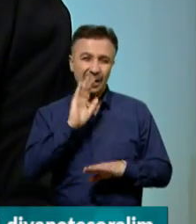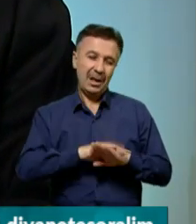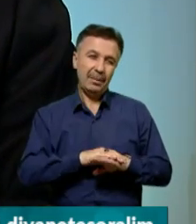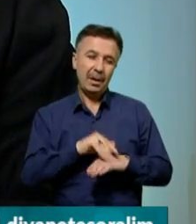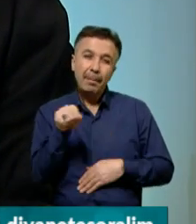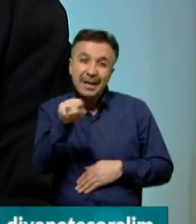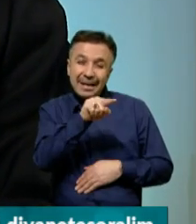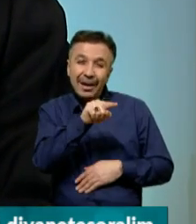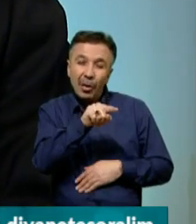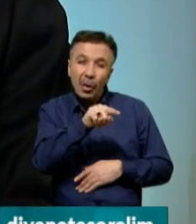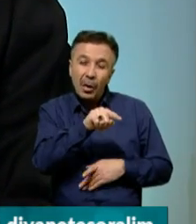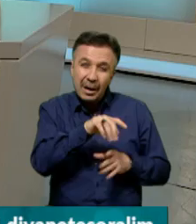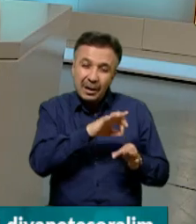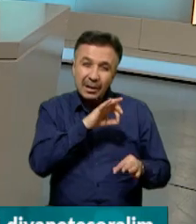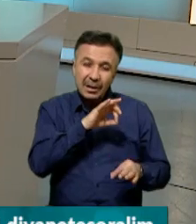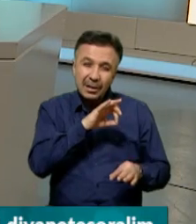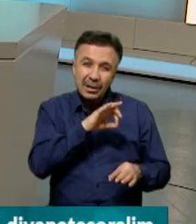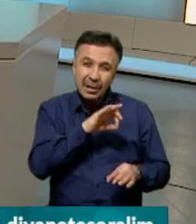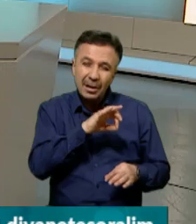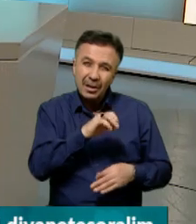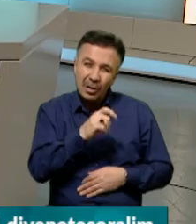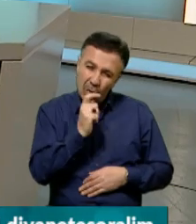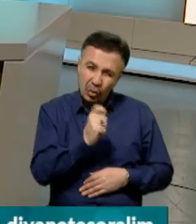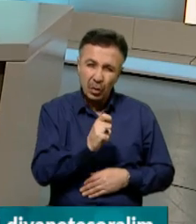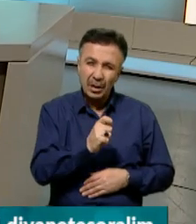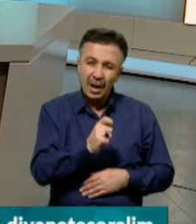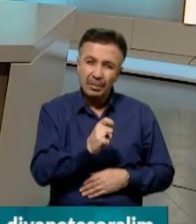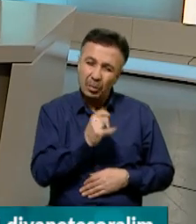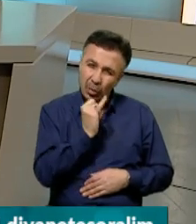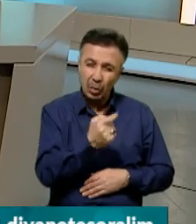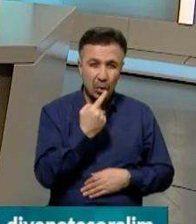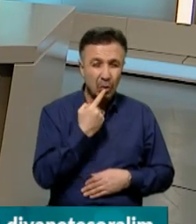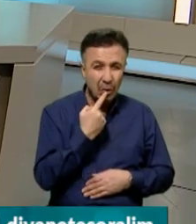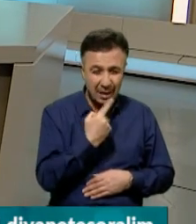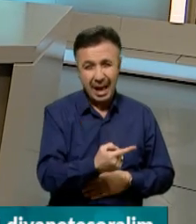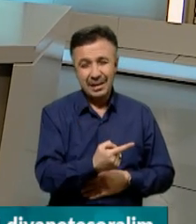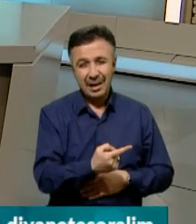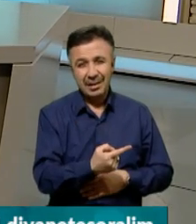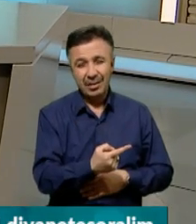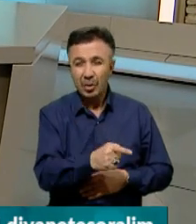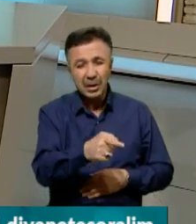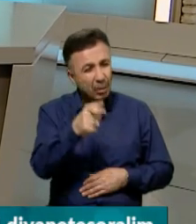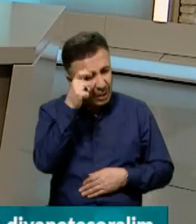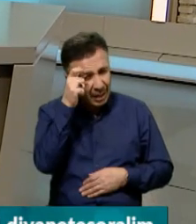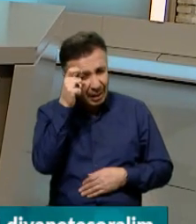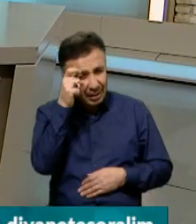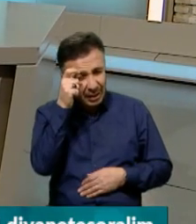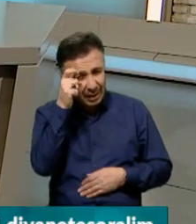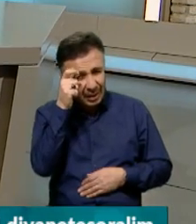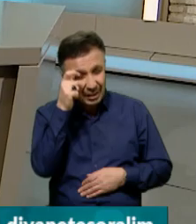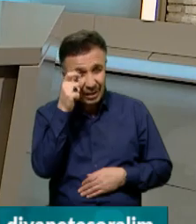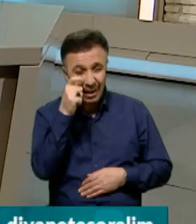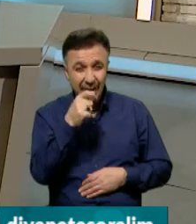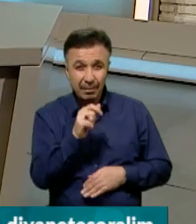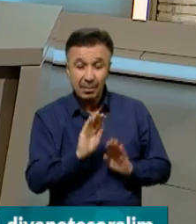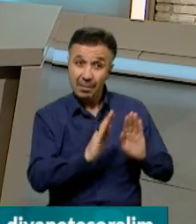de onu o fakru zaruret içerisinde bırakır, bir de toplum dışına itersek, o zaman şeytanın eline teslim etmiş oluruz. Allah